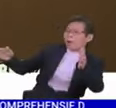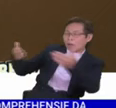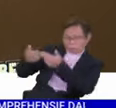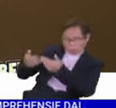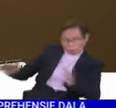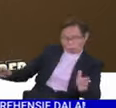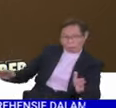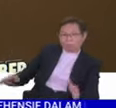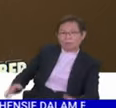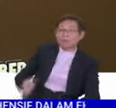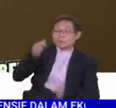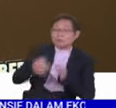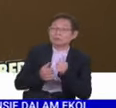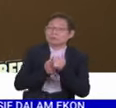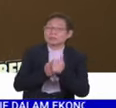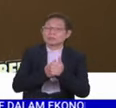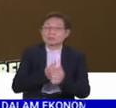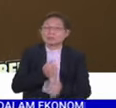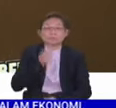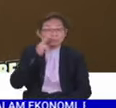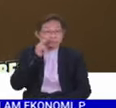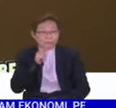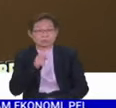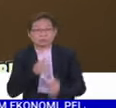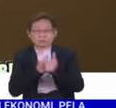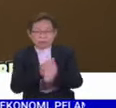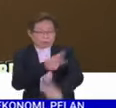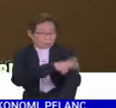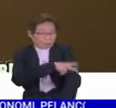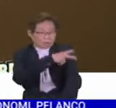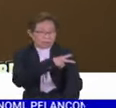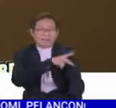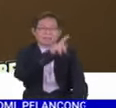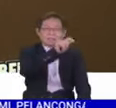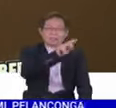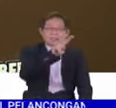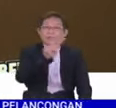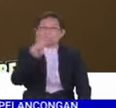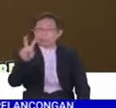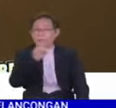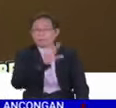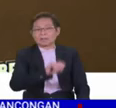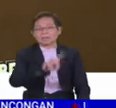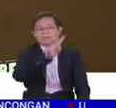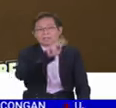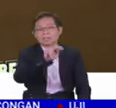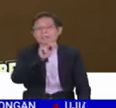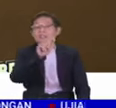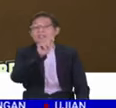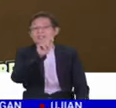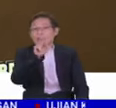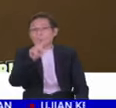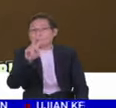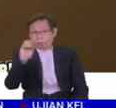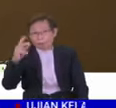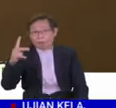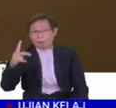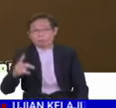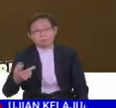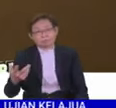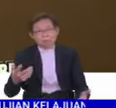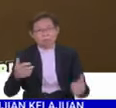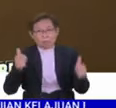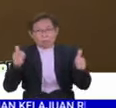apa ni, kalau ikut rating kita TV 2 dan TV OK sangat sangat baik dari segi rating dia. So kita masih lagi buka